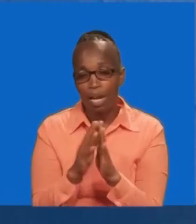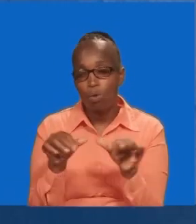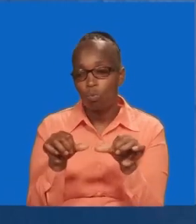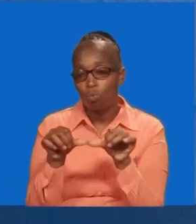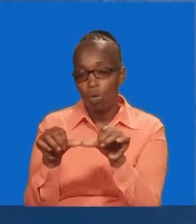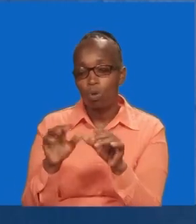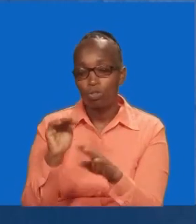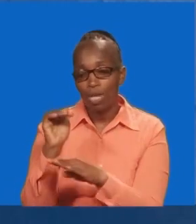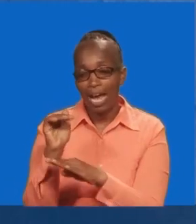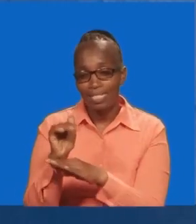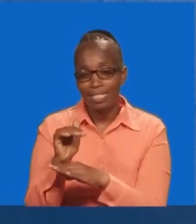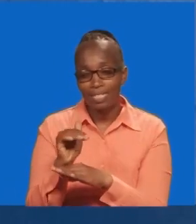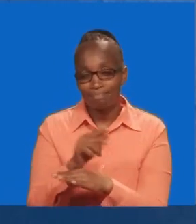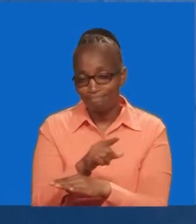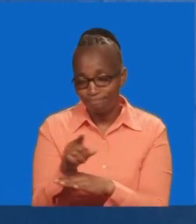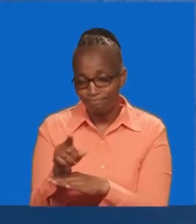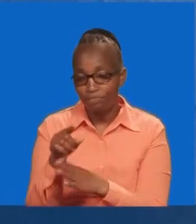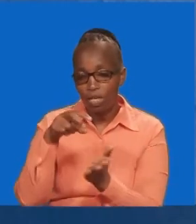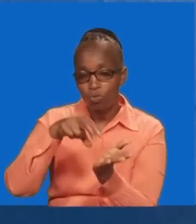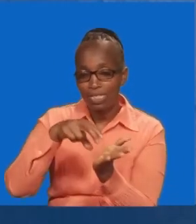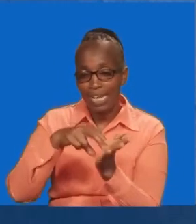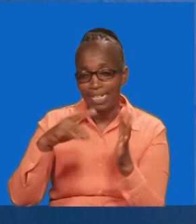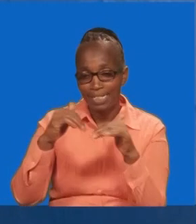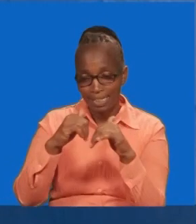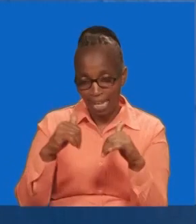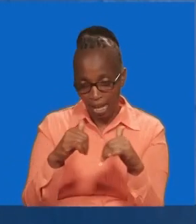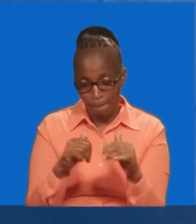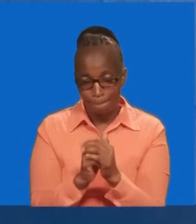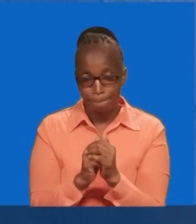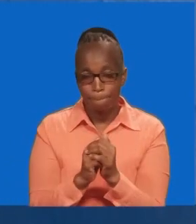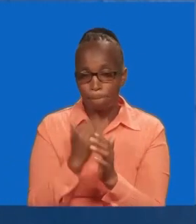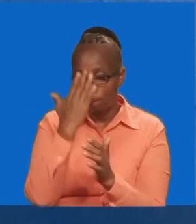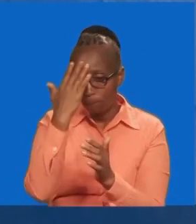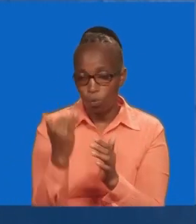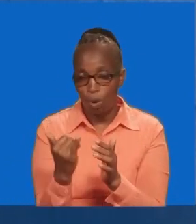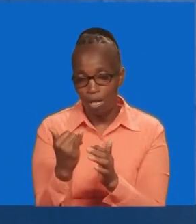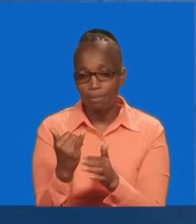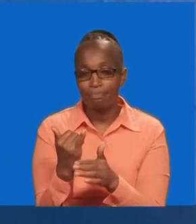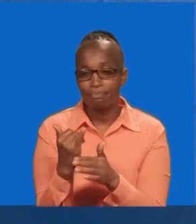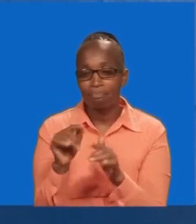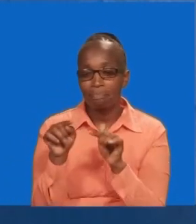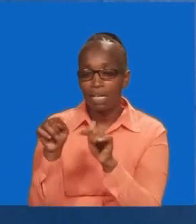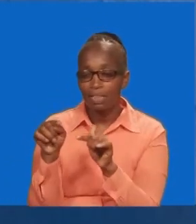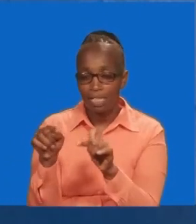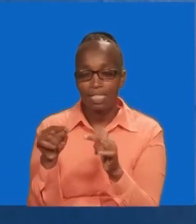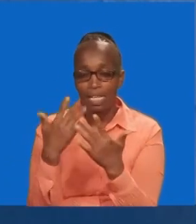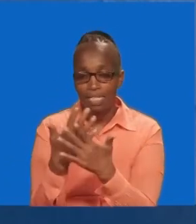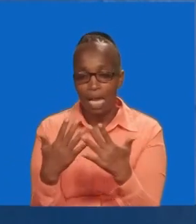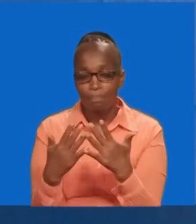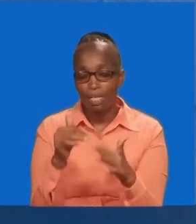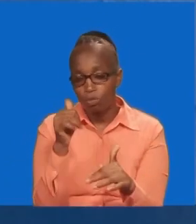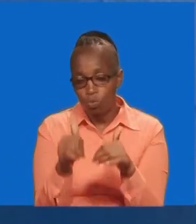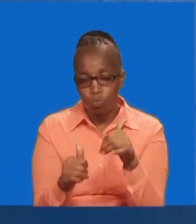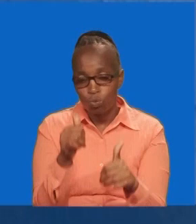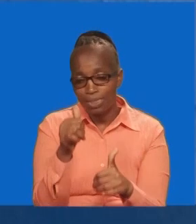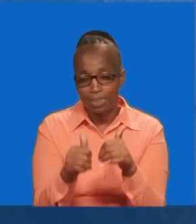basi ninaendelea kuwasi waingie katika hiyo nafasi. Maana ni jambo la